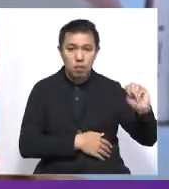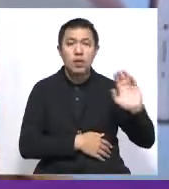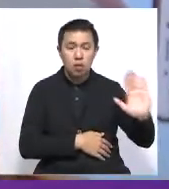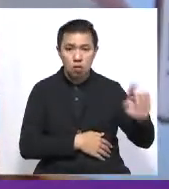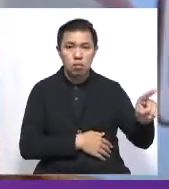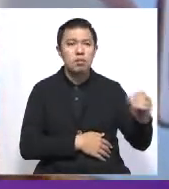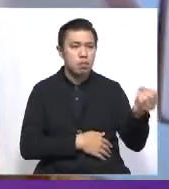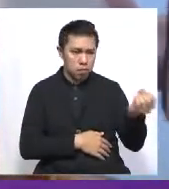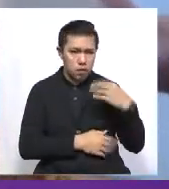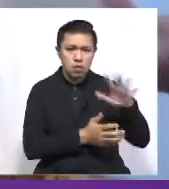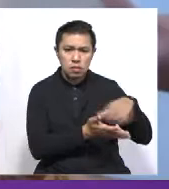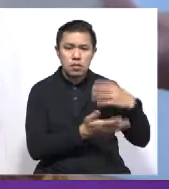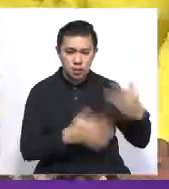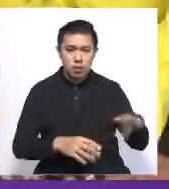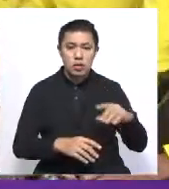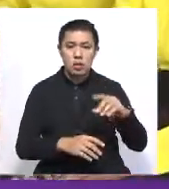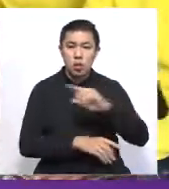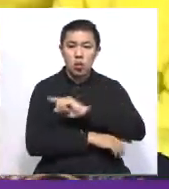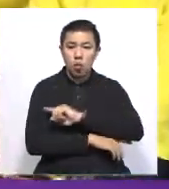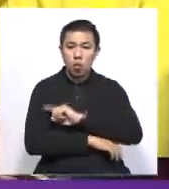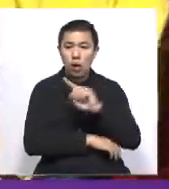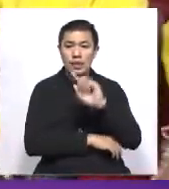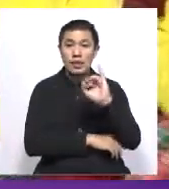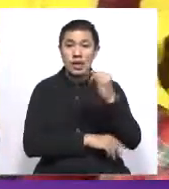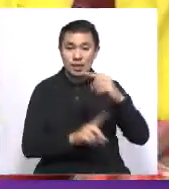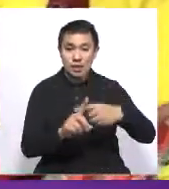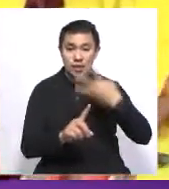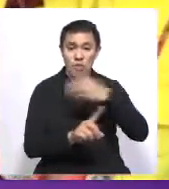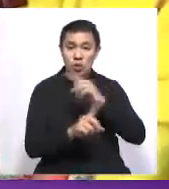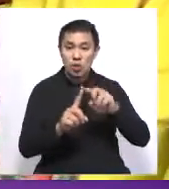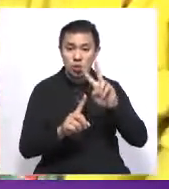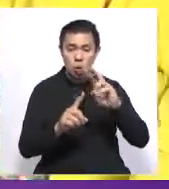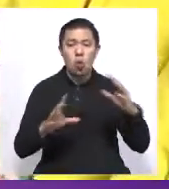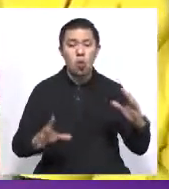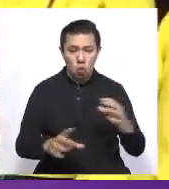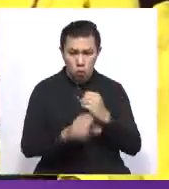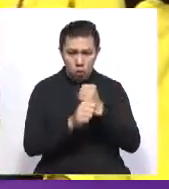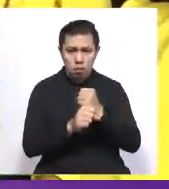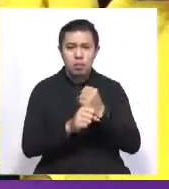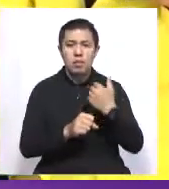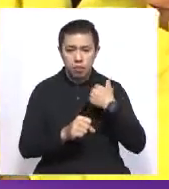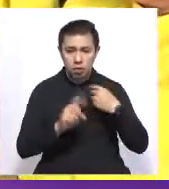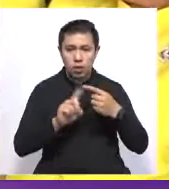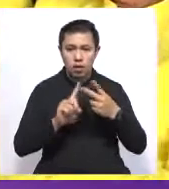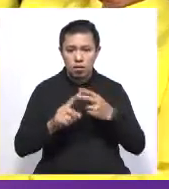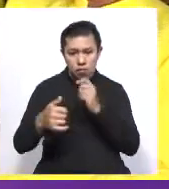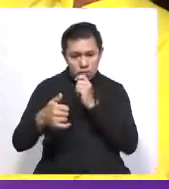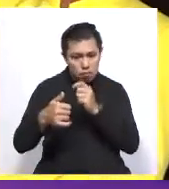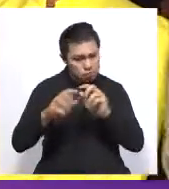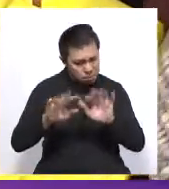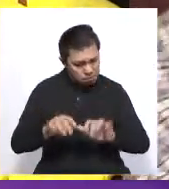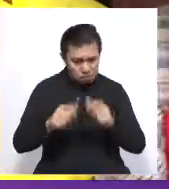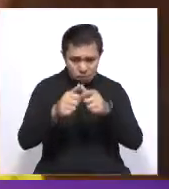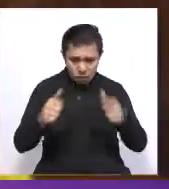ความมั่นคงของมนุษย์แล้วโดยในวันจันทร์ที่2เมษายนนี้นะครับจะมีการสรุปในภาพรวมทั้งหมดส่วนผลสอบเป็นลายลักษณ์อักษ